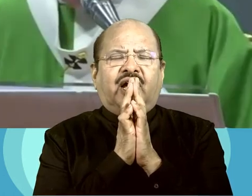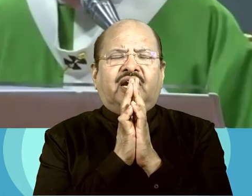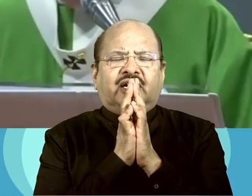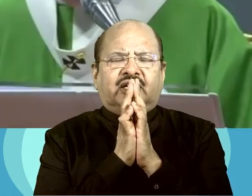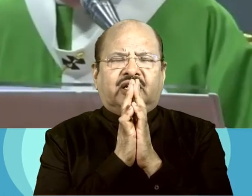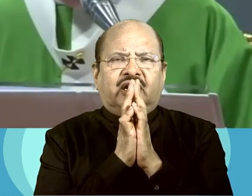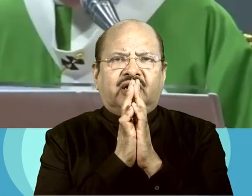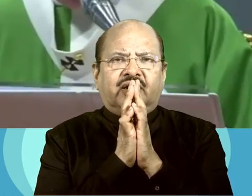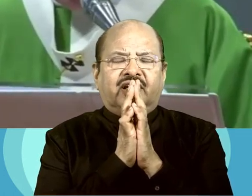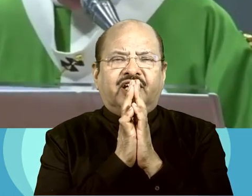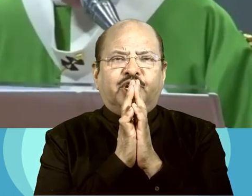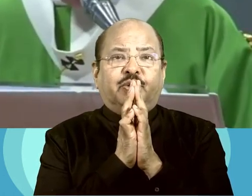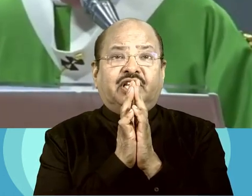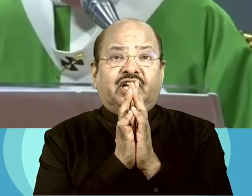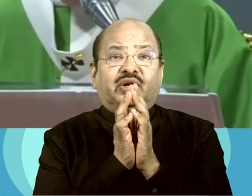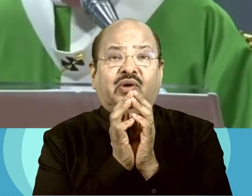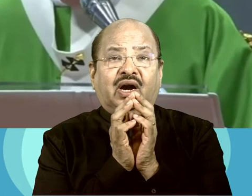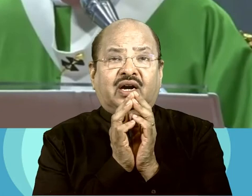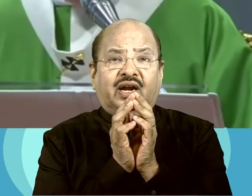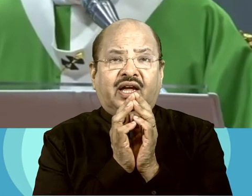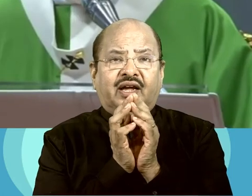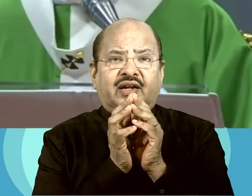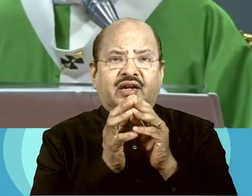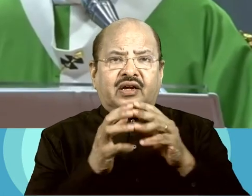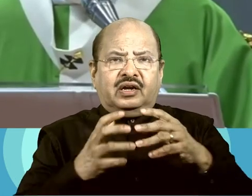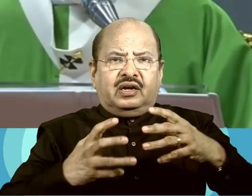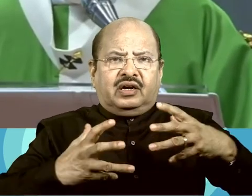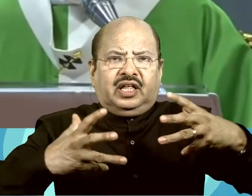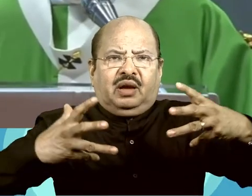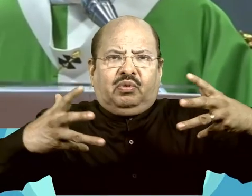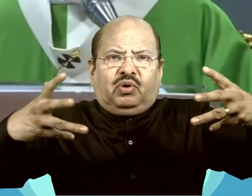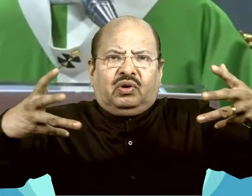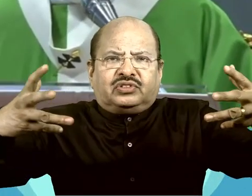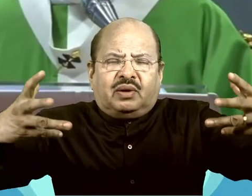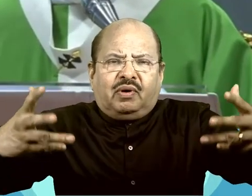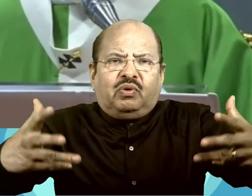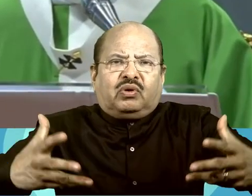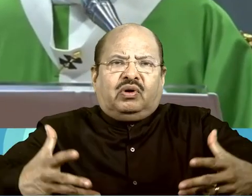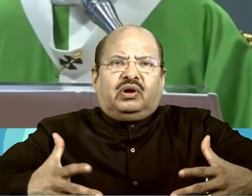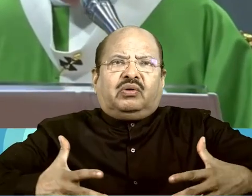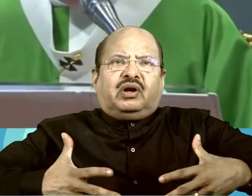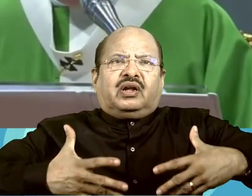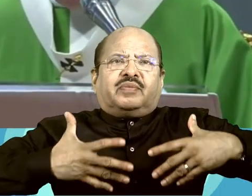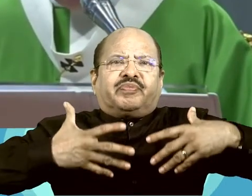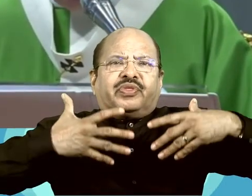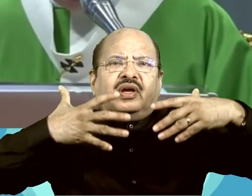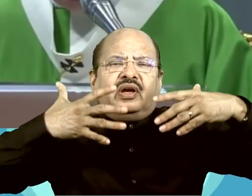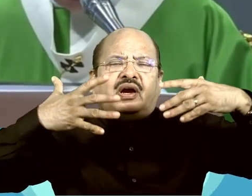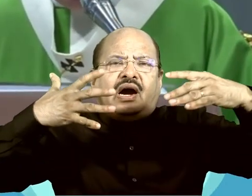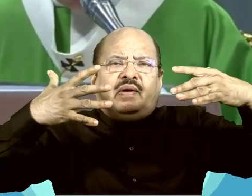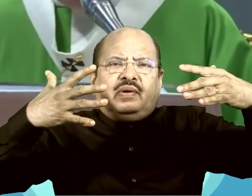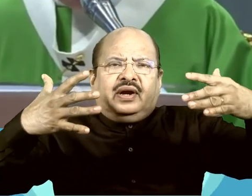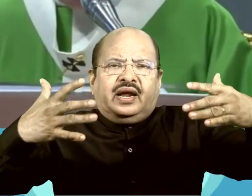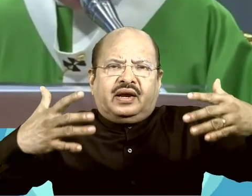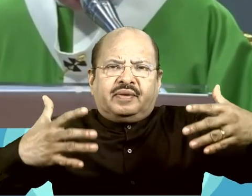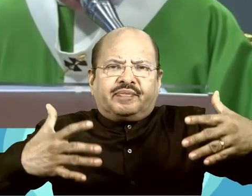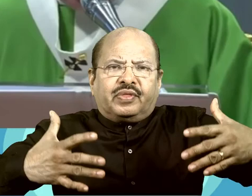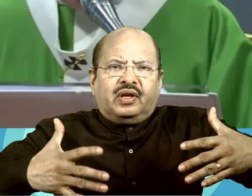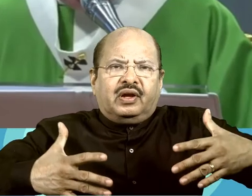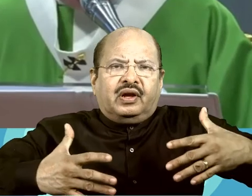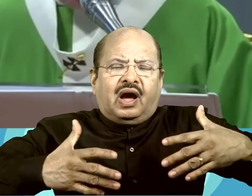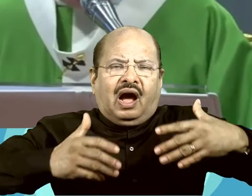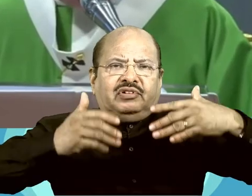ഈ കാലഘട്ടത്തിൽ യുവതി യുവാക്കളെ ഹൃദയപൂർവം സഭ ഉൾക്കൊണ്ടുകൊണ്ട് അവരുടെ